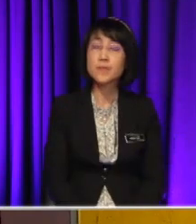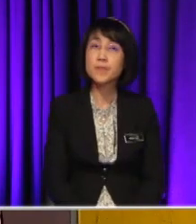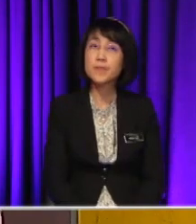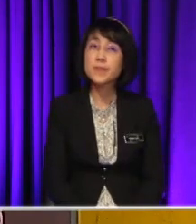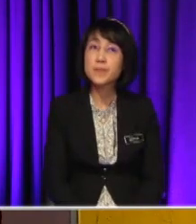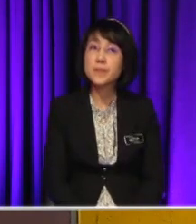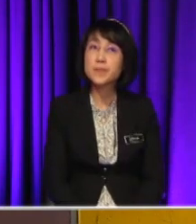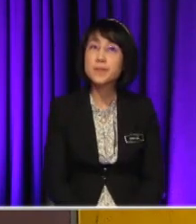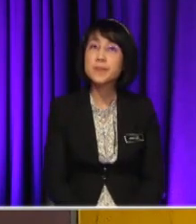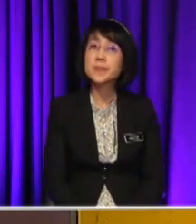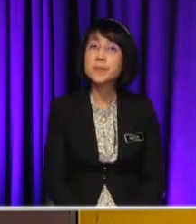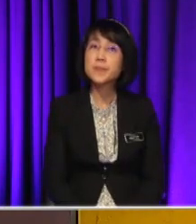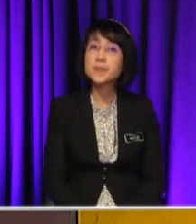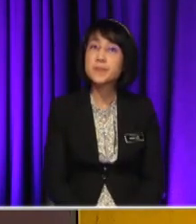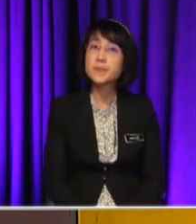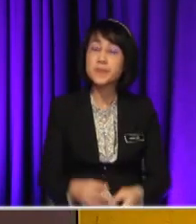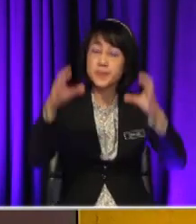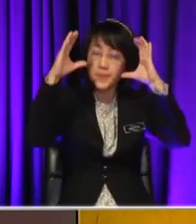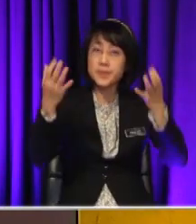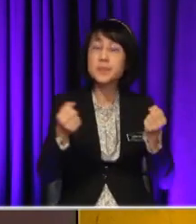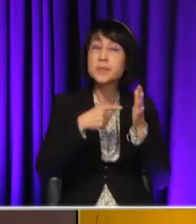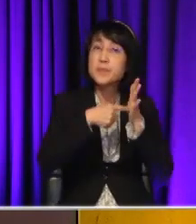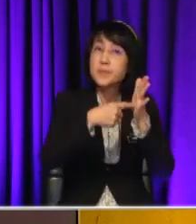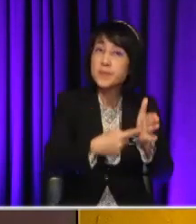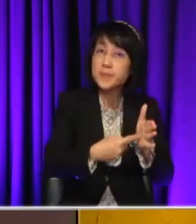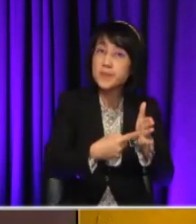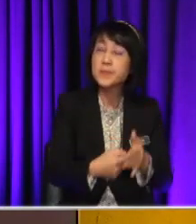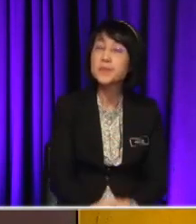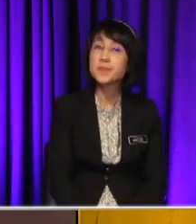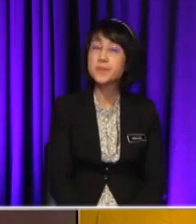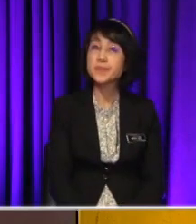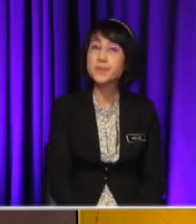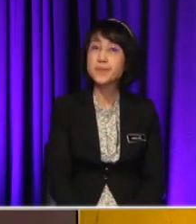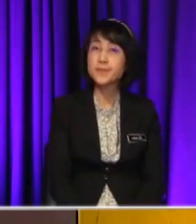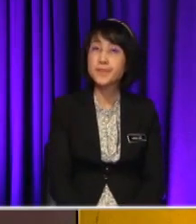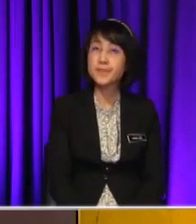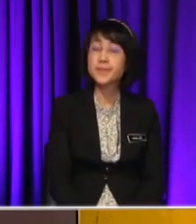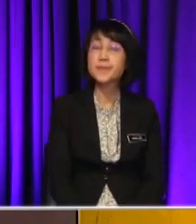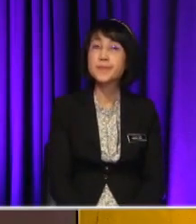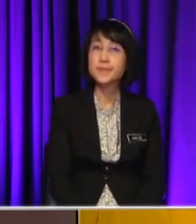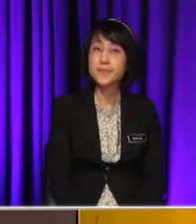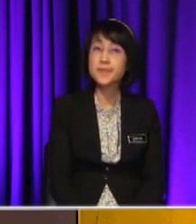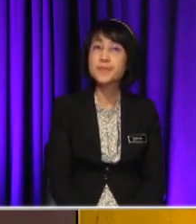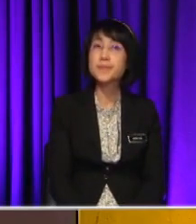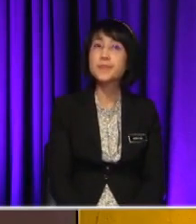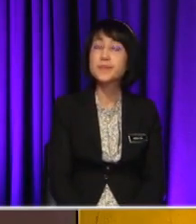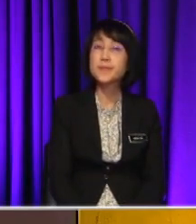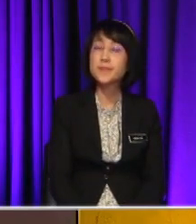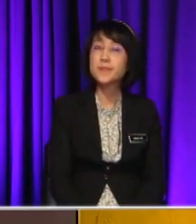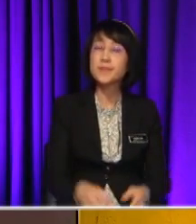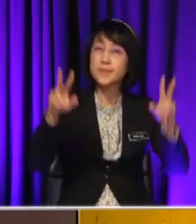selain daripada itu nak tunjukkanlah sambil sambil walaupun kita dalam sqr pangkalan data lanjutan